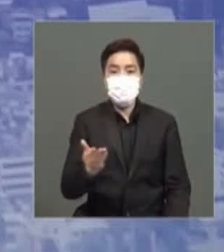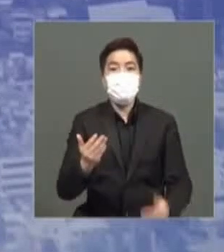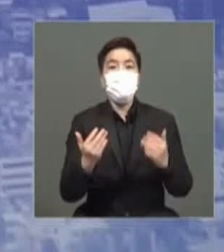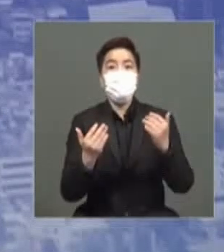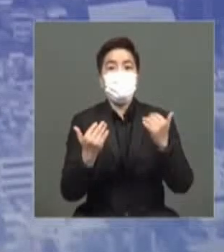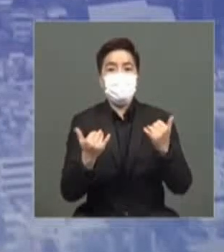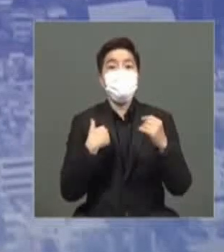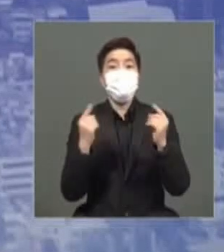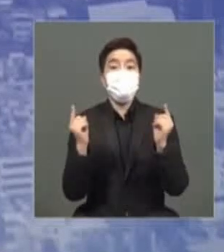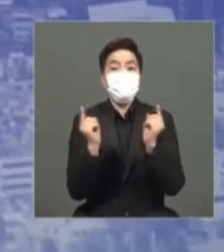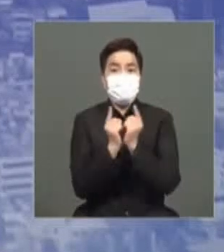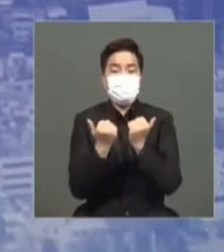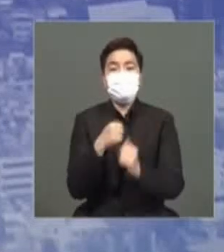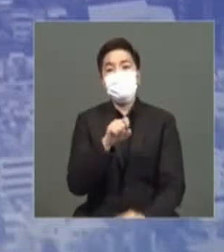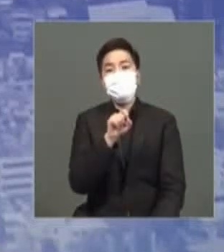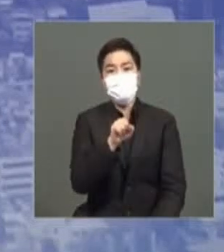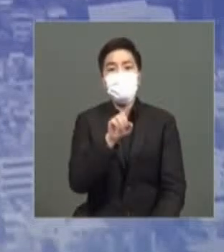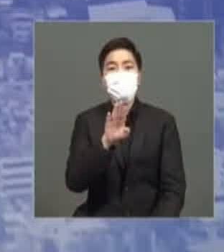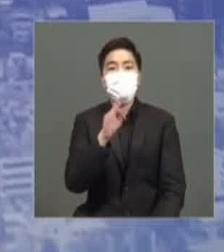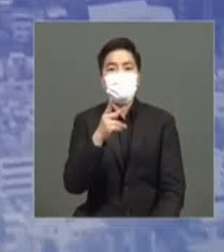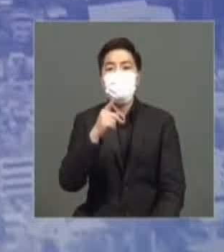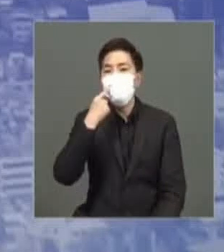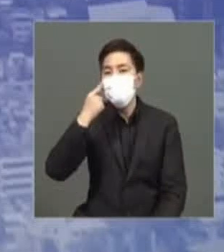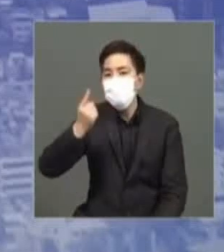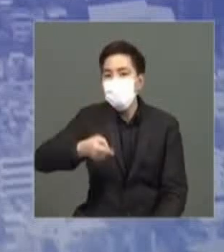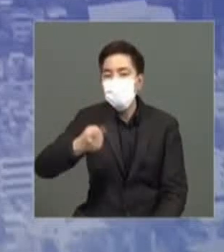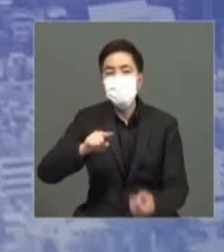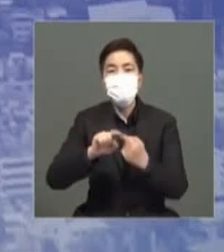น สบายสบาย ใช่ไหมคะฉากทัศน์ก็บอกว่าพีคก็จะประมาณ